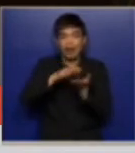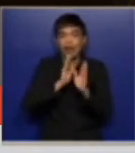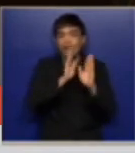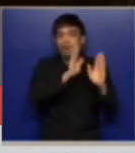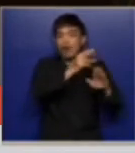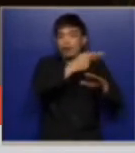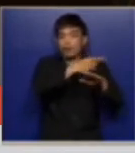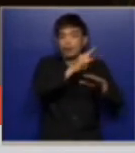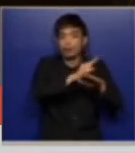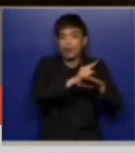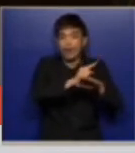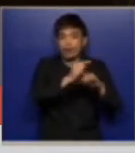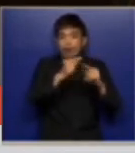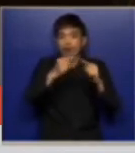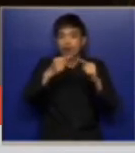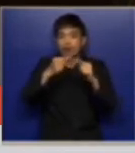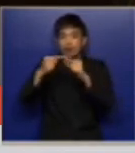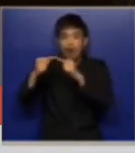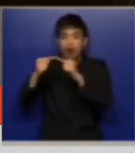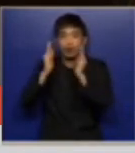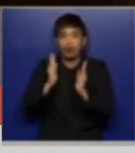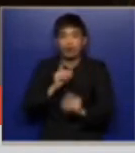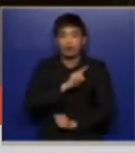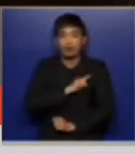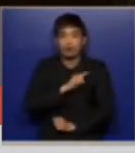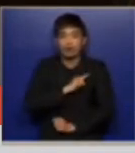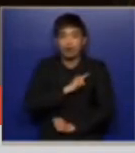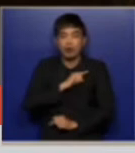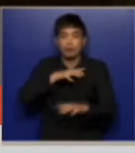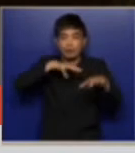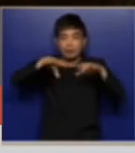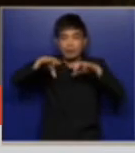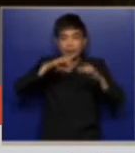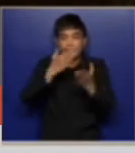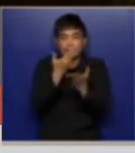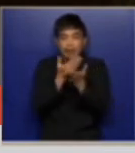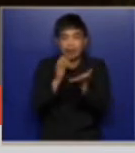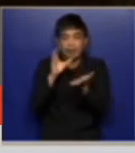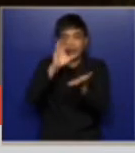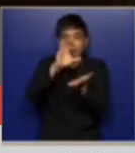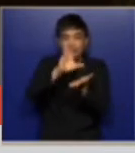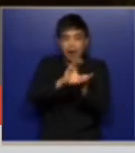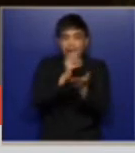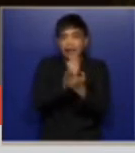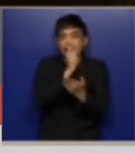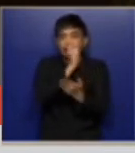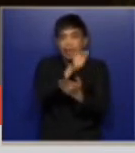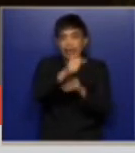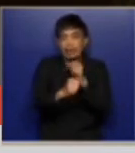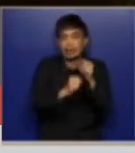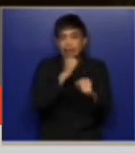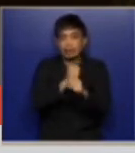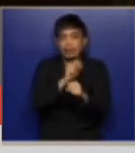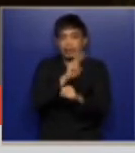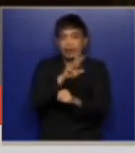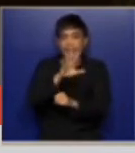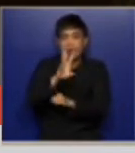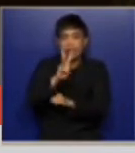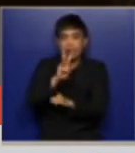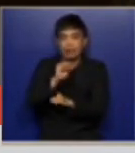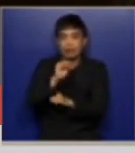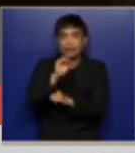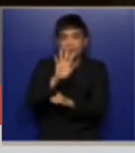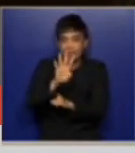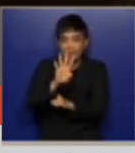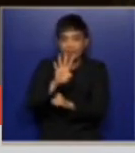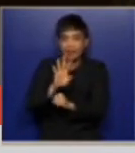ข้องในการจัดทำงบประมาณรายจ่ายประจำปี2564ว่างบประมาณที่รัฐ